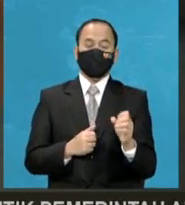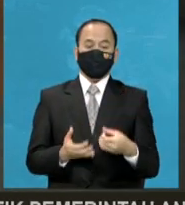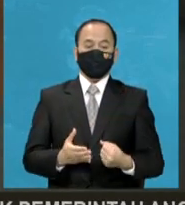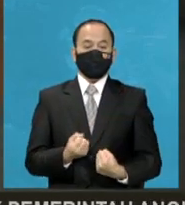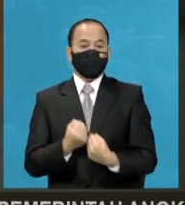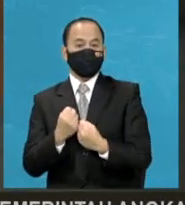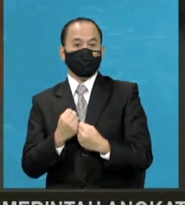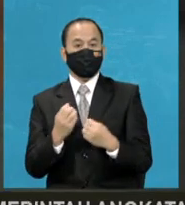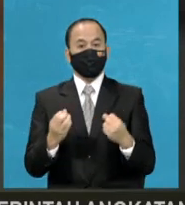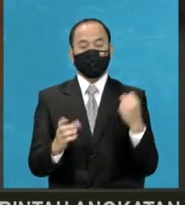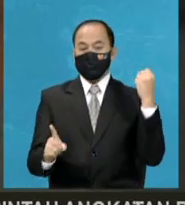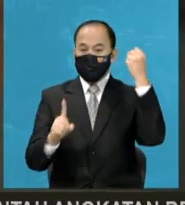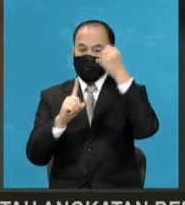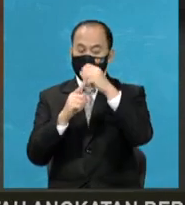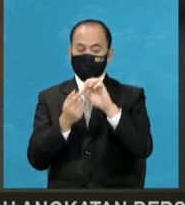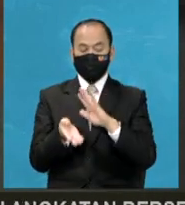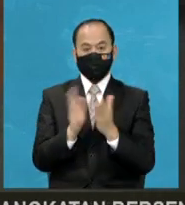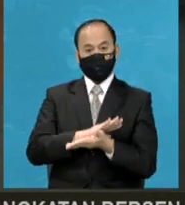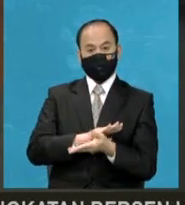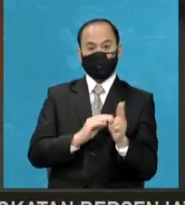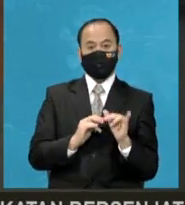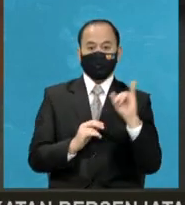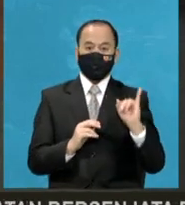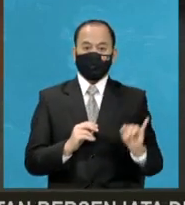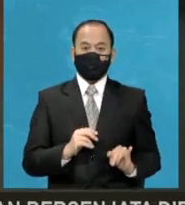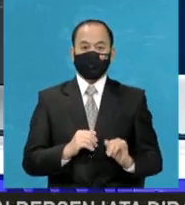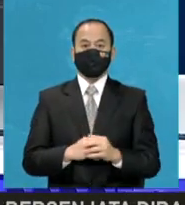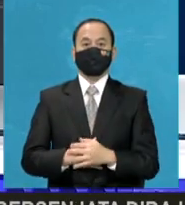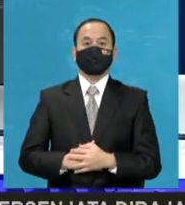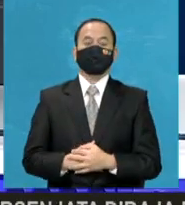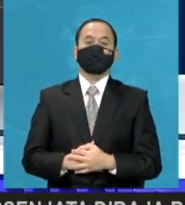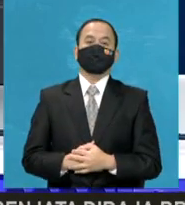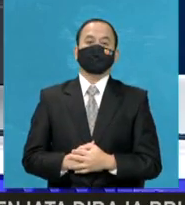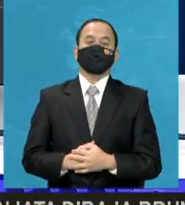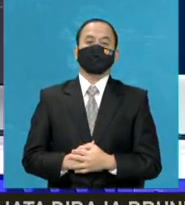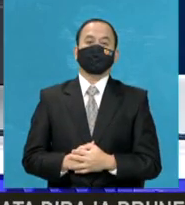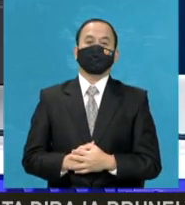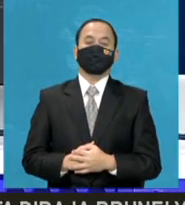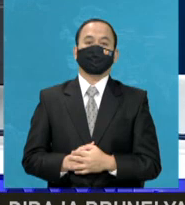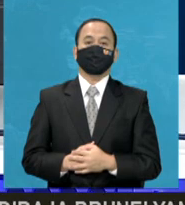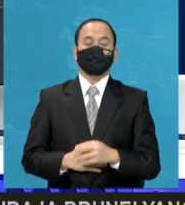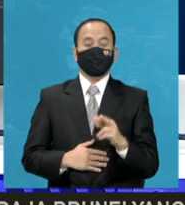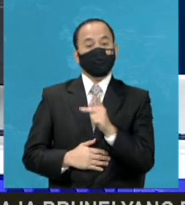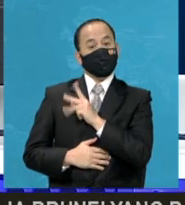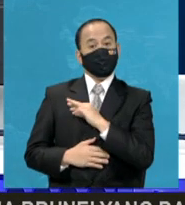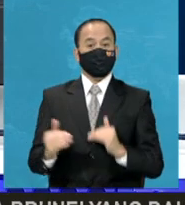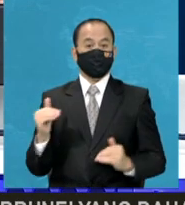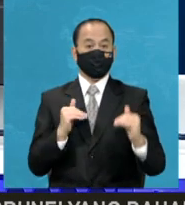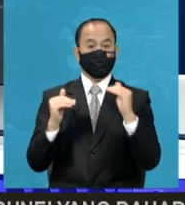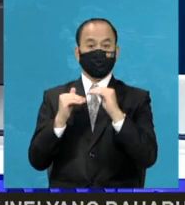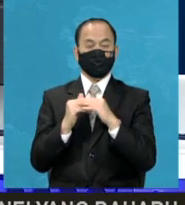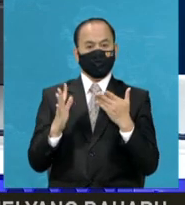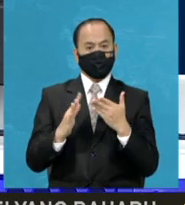tragedi bawah dasar perubahan iklim negara Brunei Darussalam Hai Kementerian Pembangunan melalui